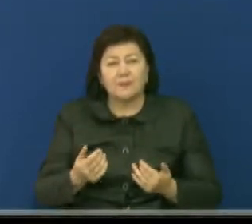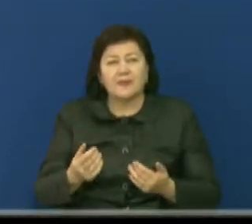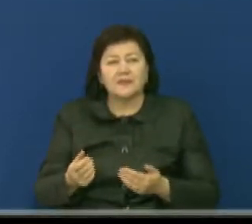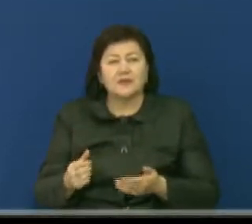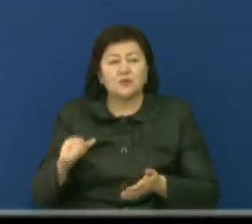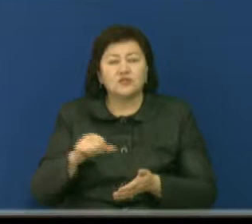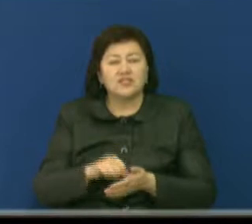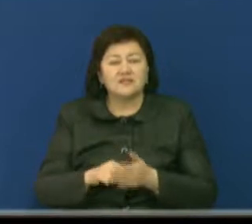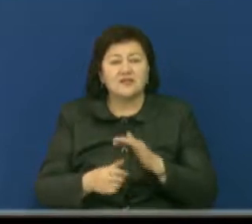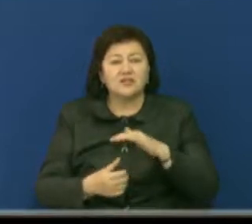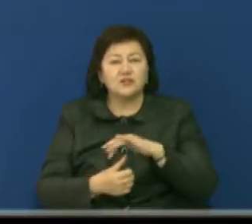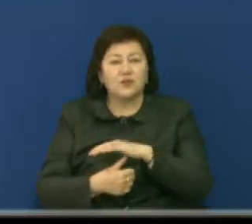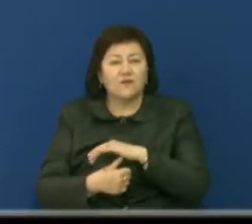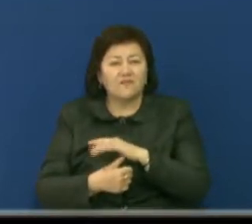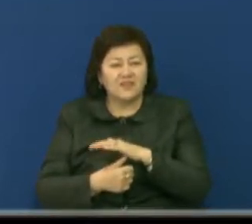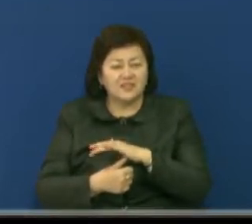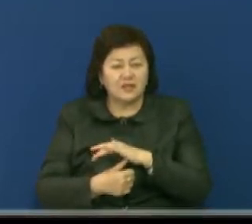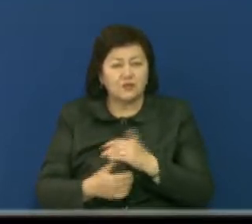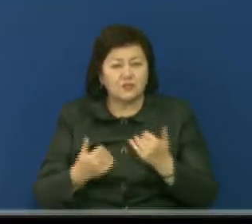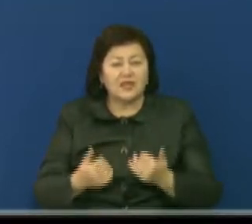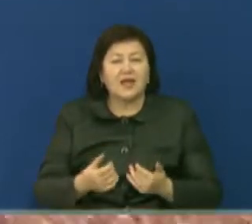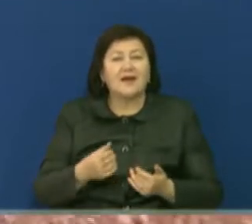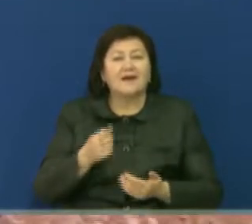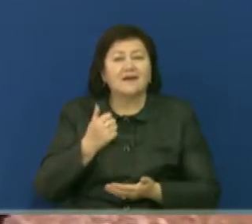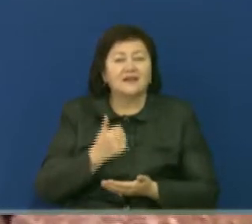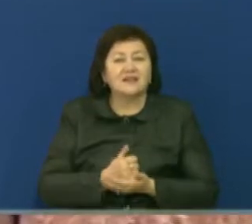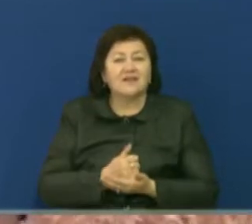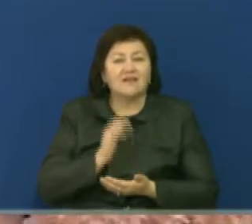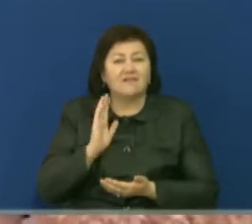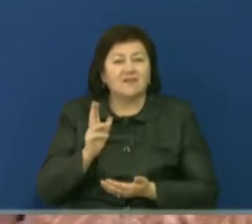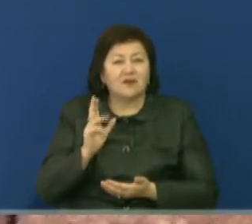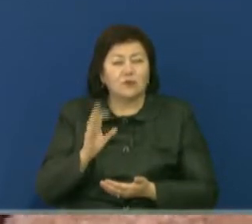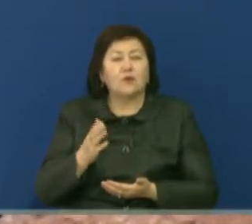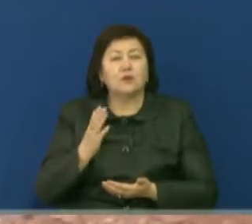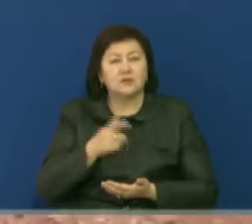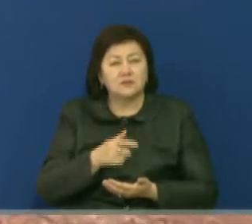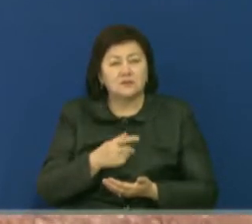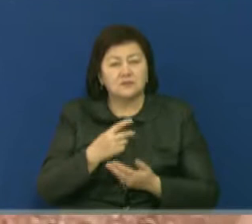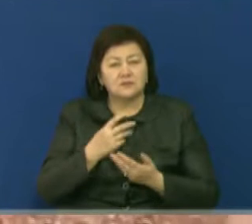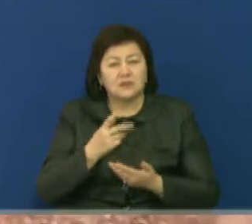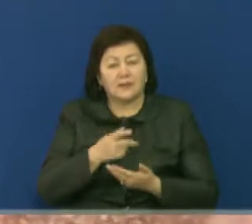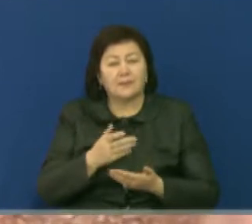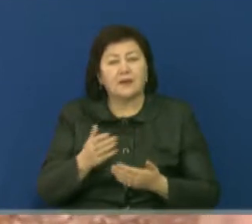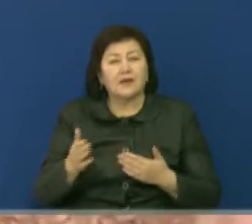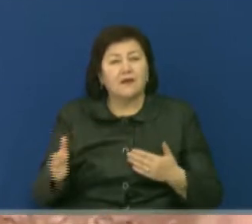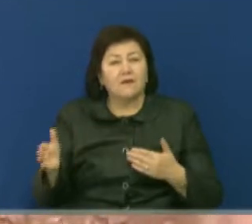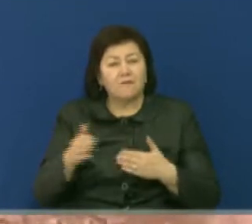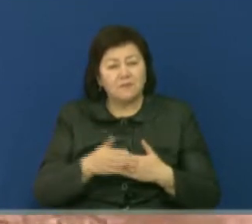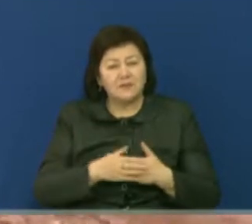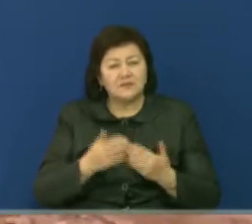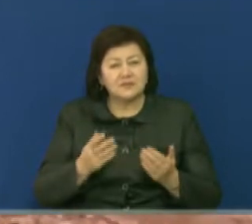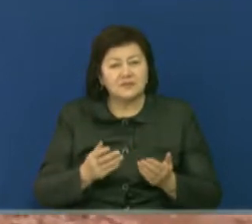лесной охраны. Аким области Даниал Ахметов находится на месте ЧП. Всем жителям города Ридер, всем, кто здесь